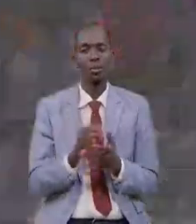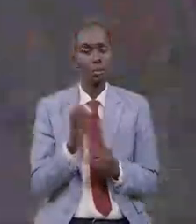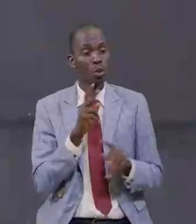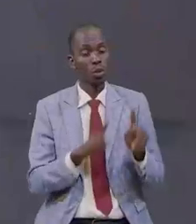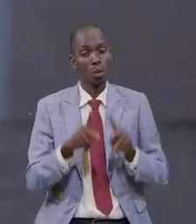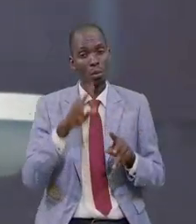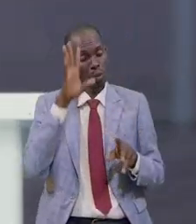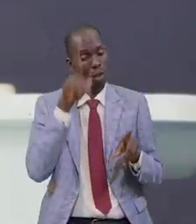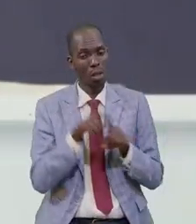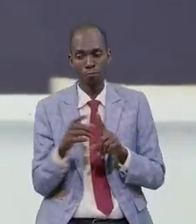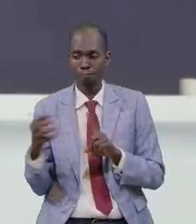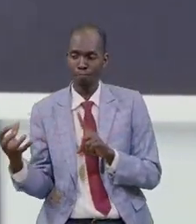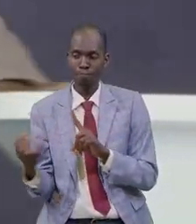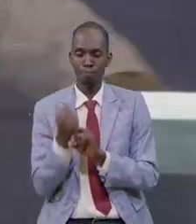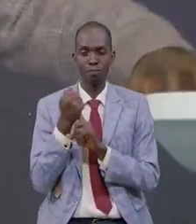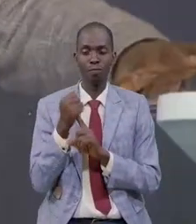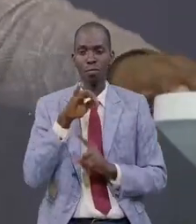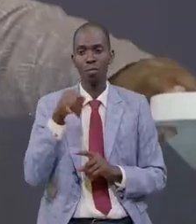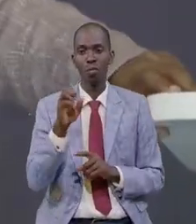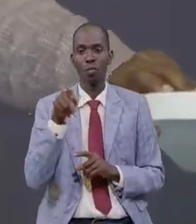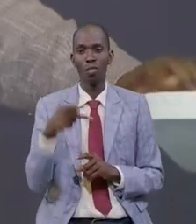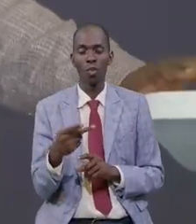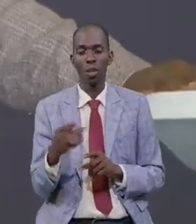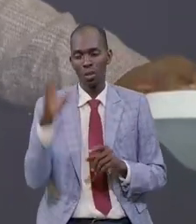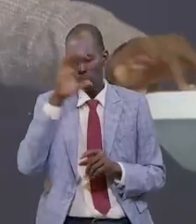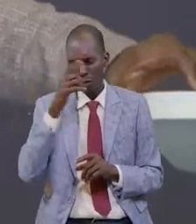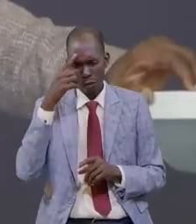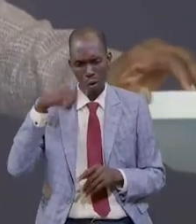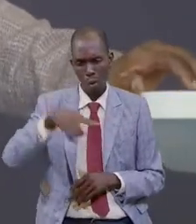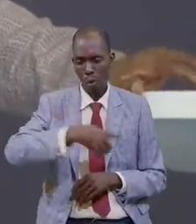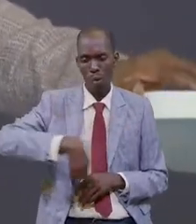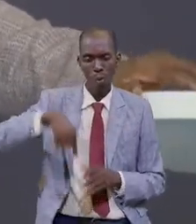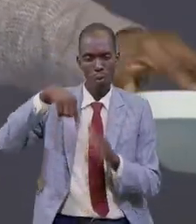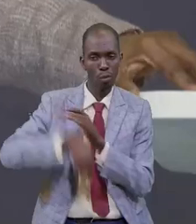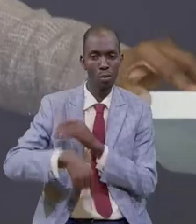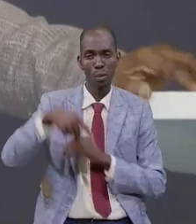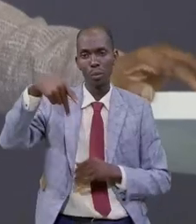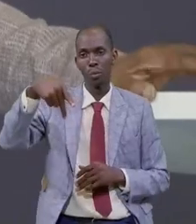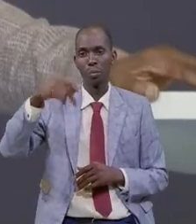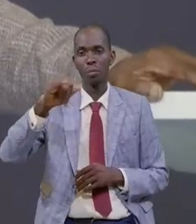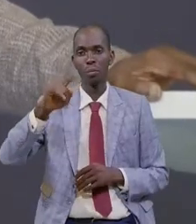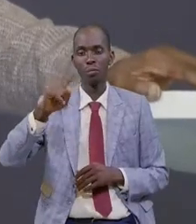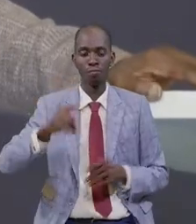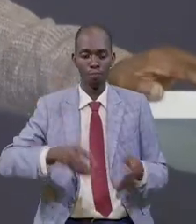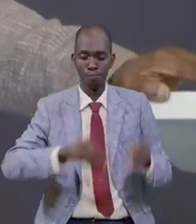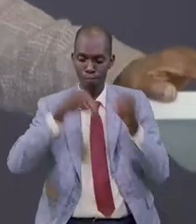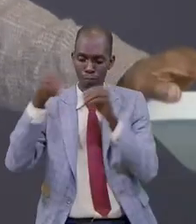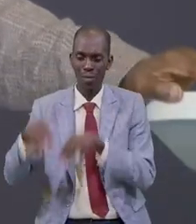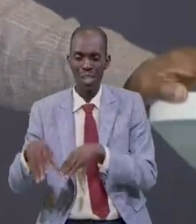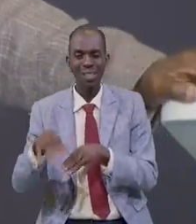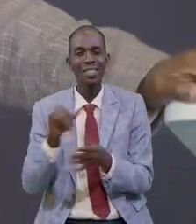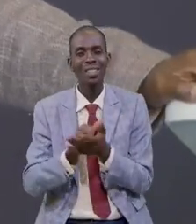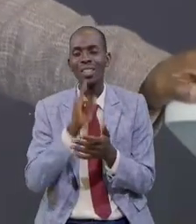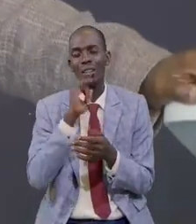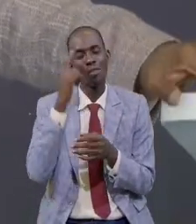saisi ils l'ont jeté dans une fusse ça c'est son temporair les les fausses